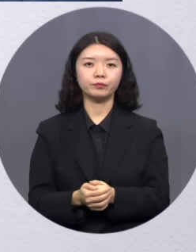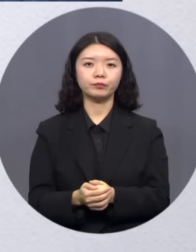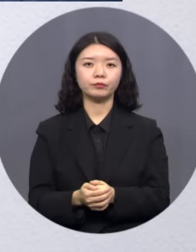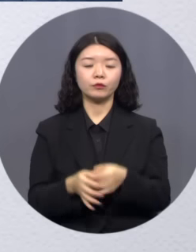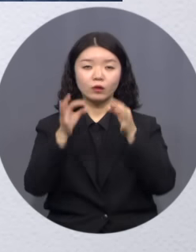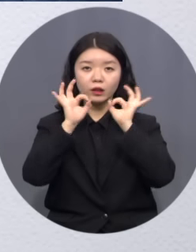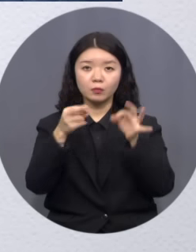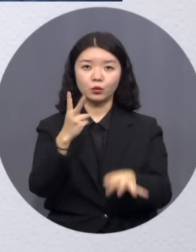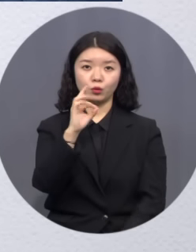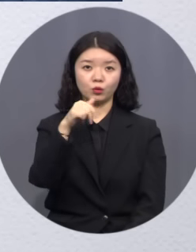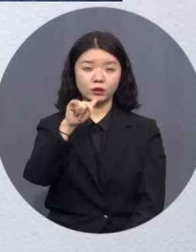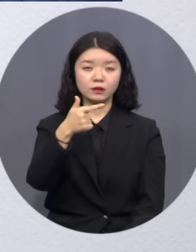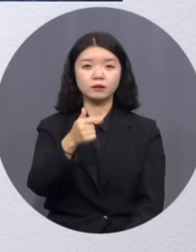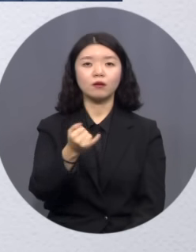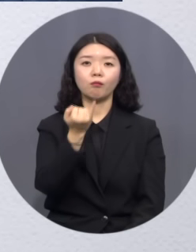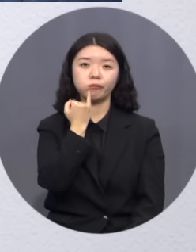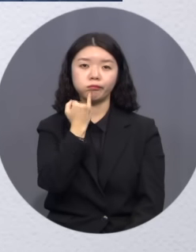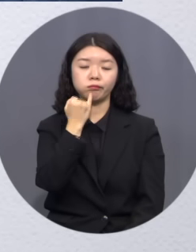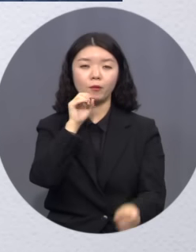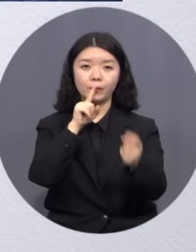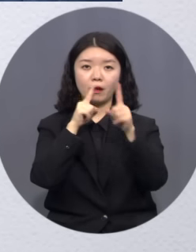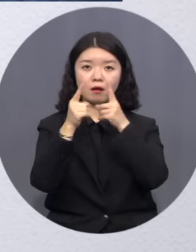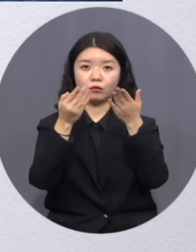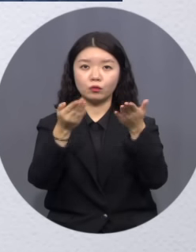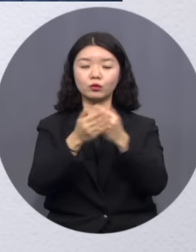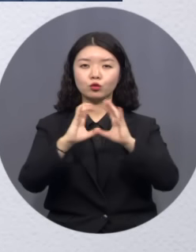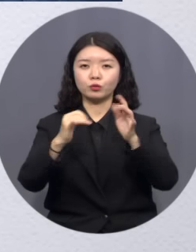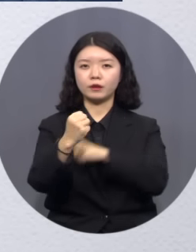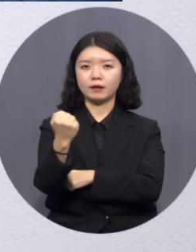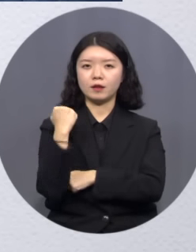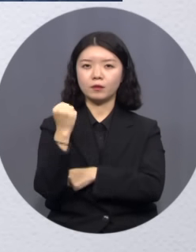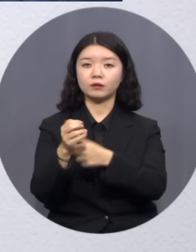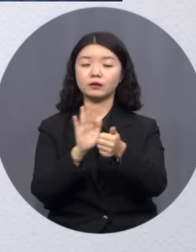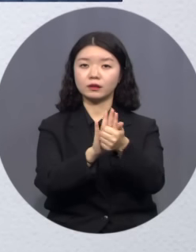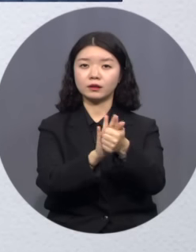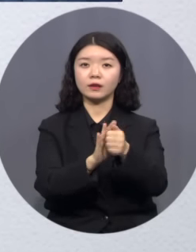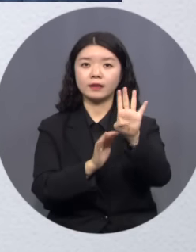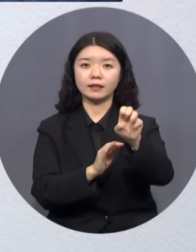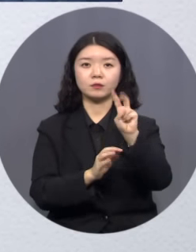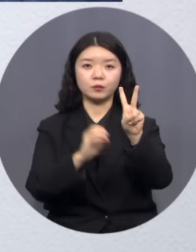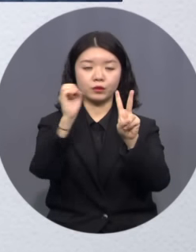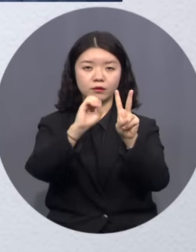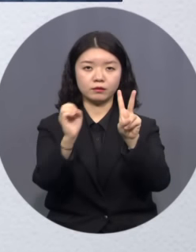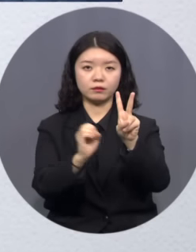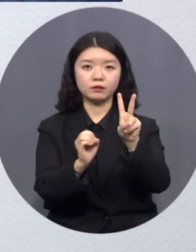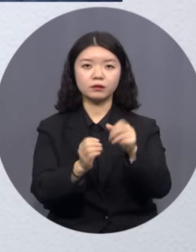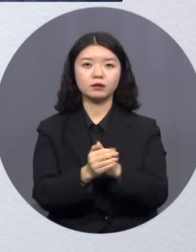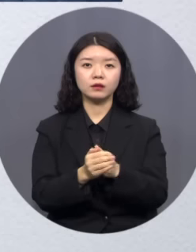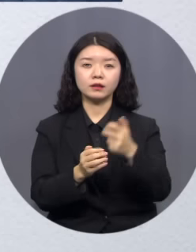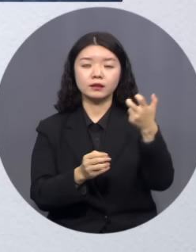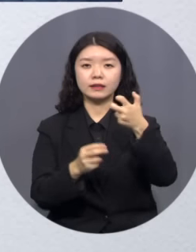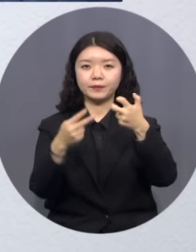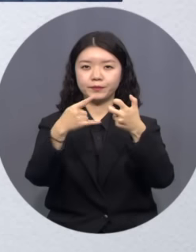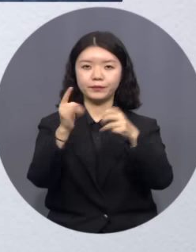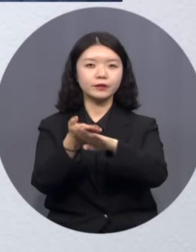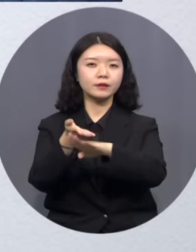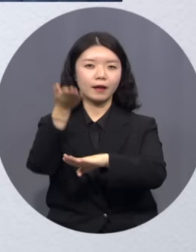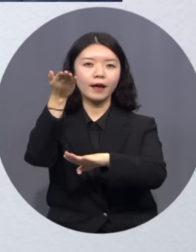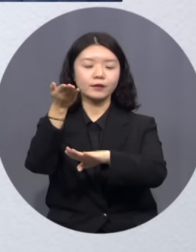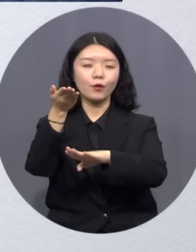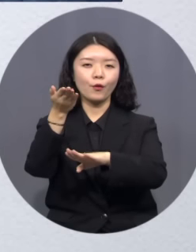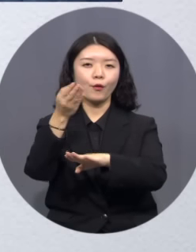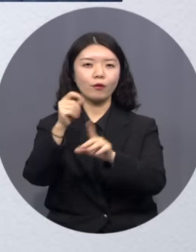김영진 후보가 낮다고 응답한 경우는 국민의 힘 지지층에서는 42% 있고 70세 이상에서